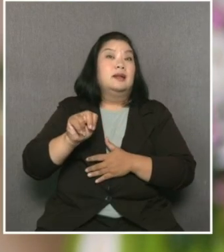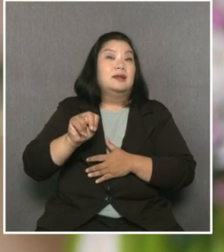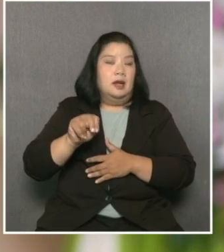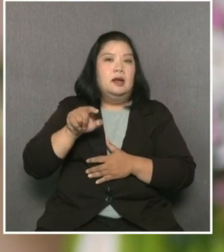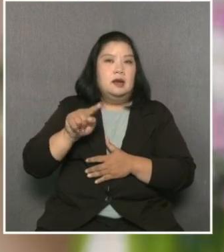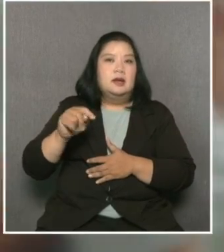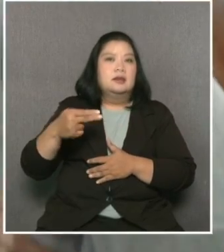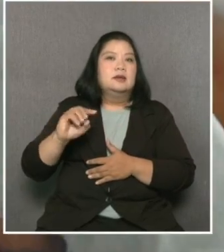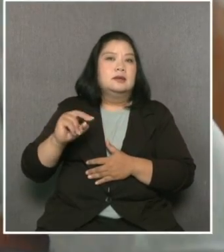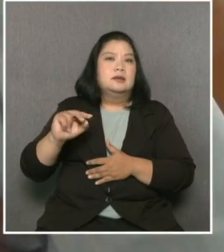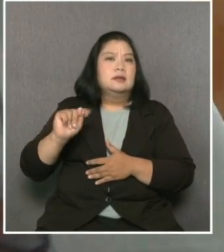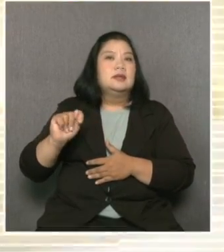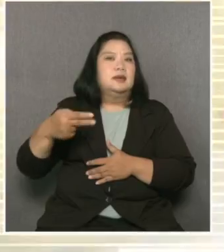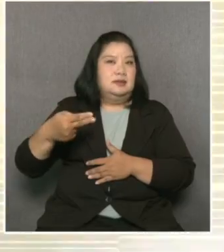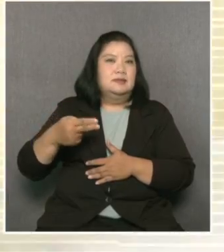tnn.checksure@gmail.com ค่ะ